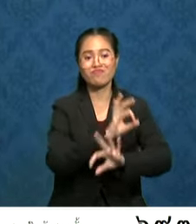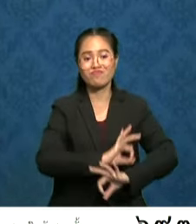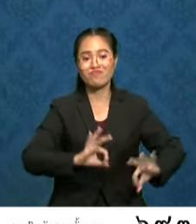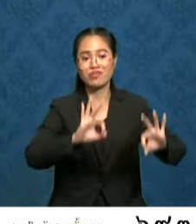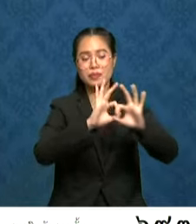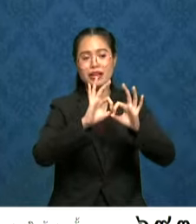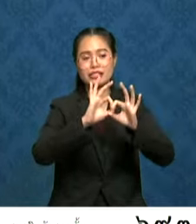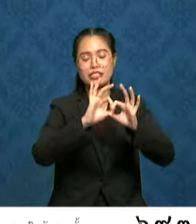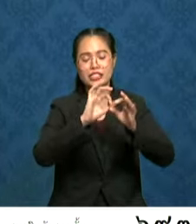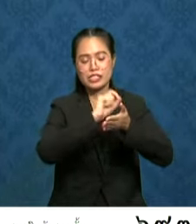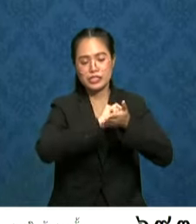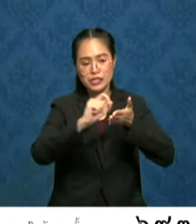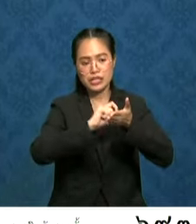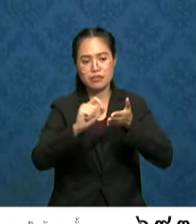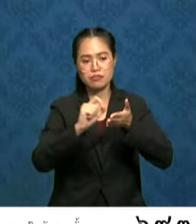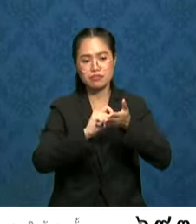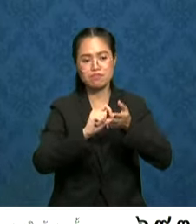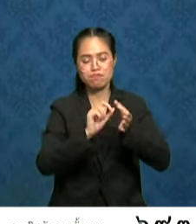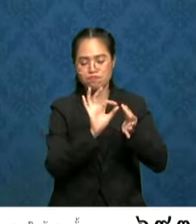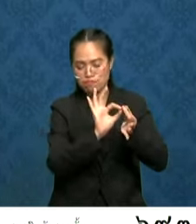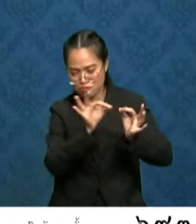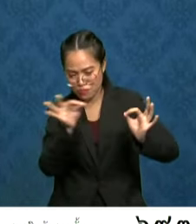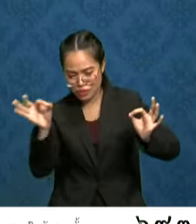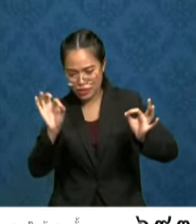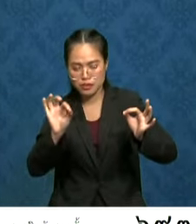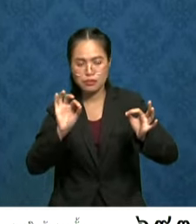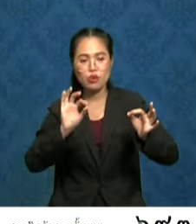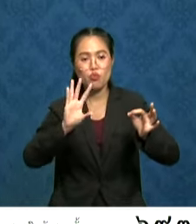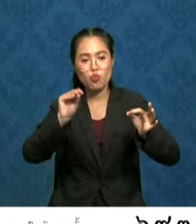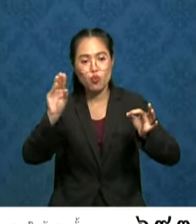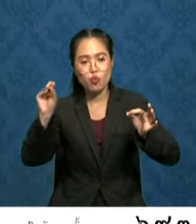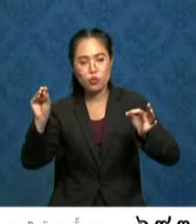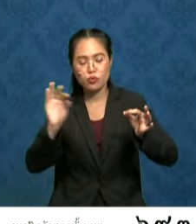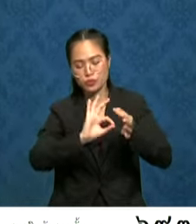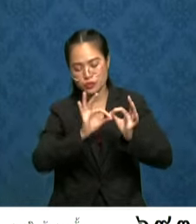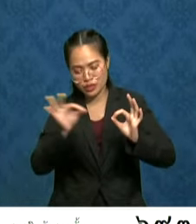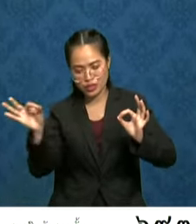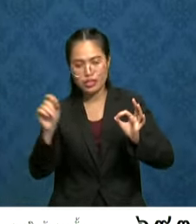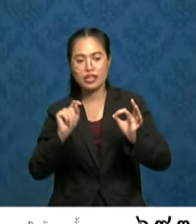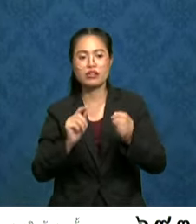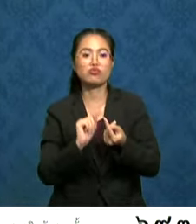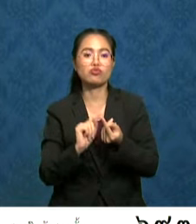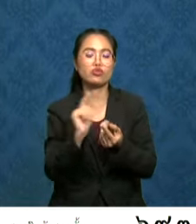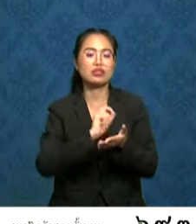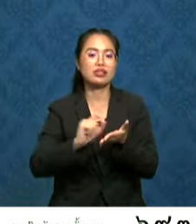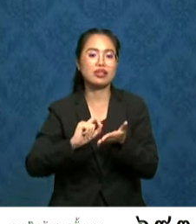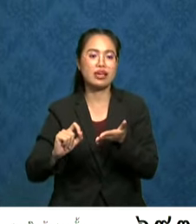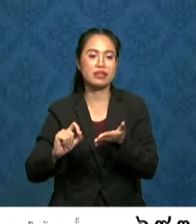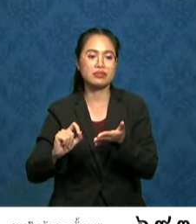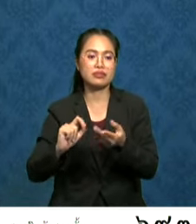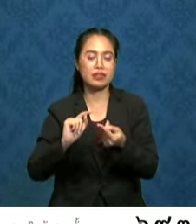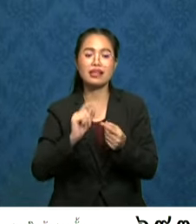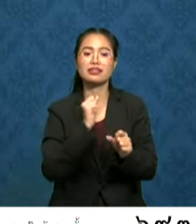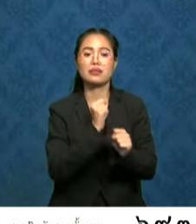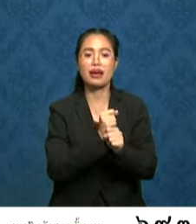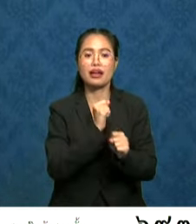คะคือเขียนมาสั้นๆแต่ว่าเอ่อต้องมีดอกจันทน่ะแต่ว่าเขาไม่มีดอกจันทเเขียนแค่ว่าข้างล่างเนี่ยมันเขียนแค่ว่าหมายเหตุผลงาน